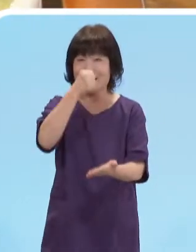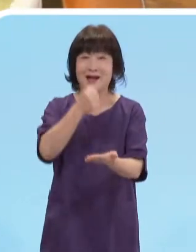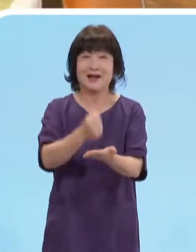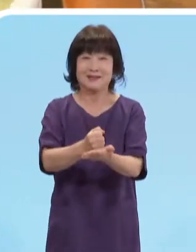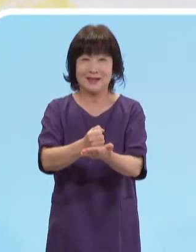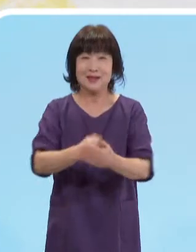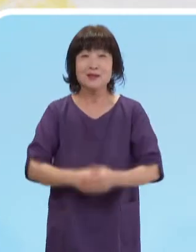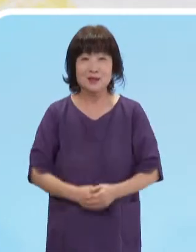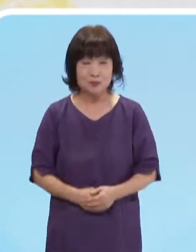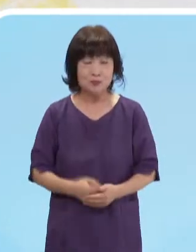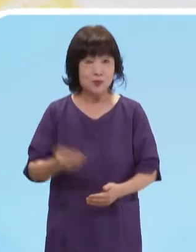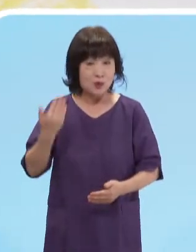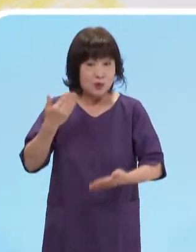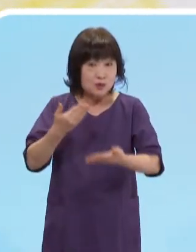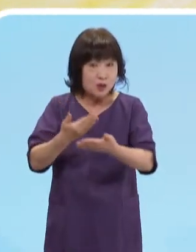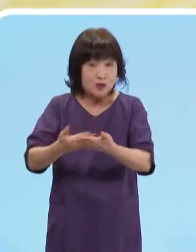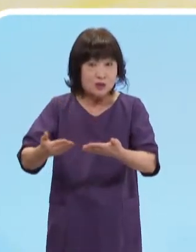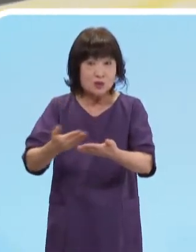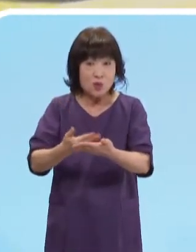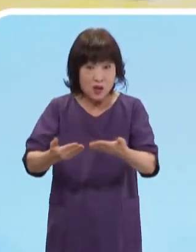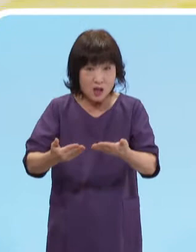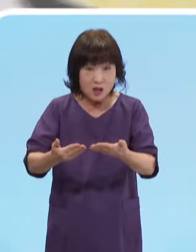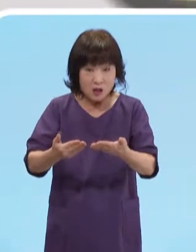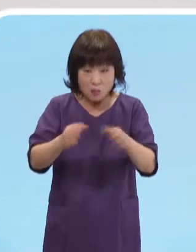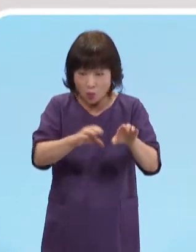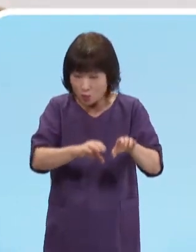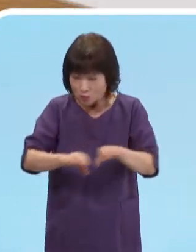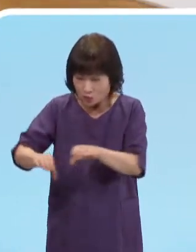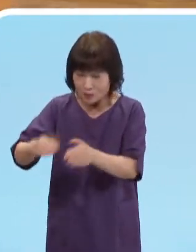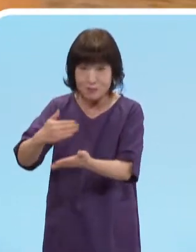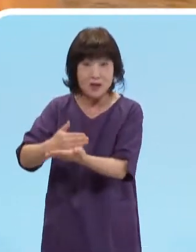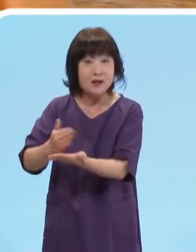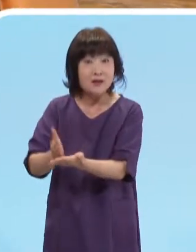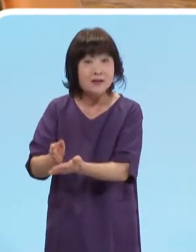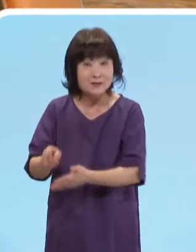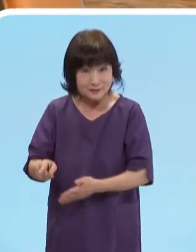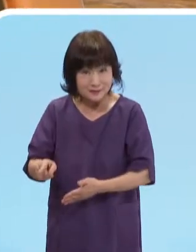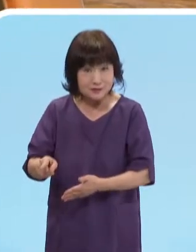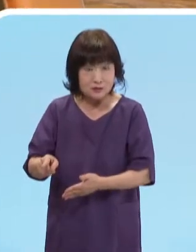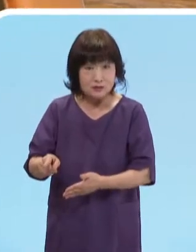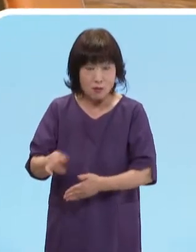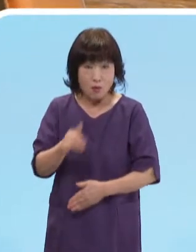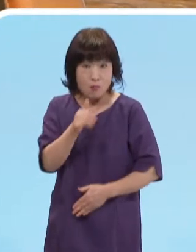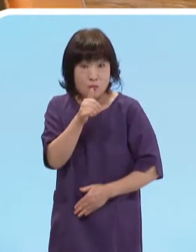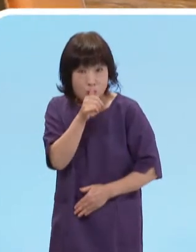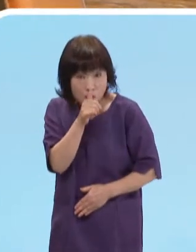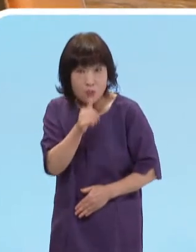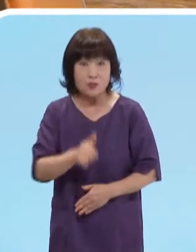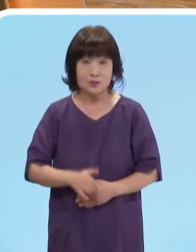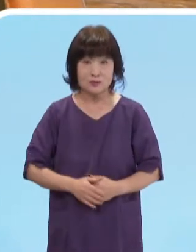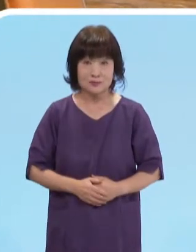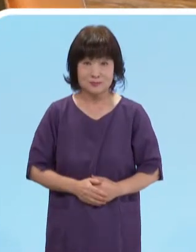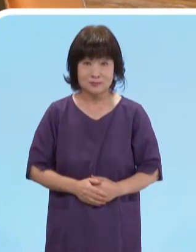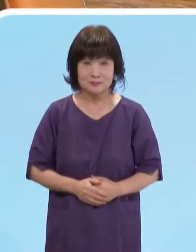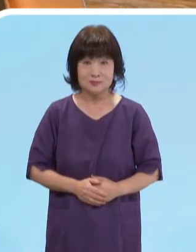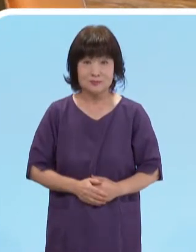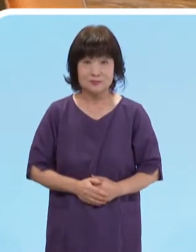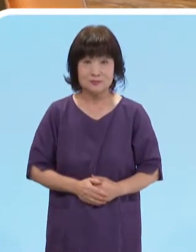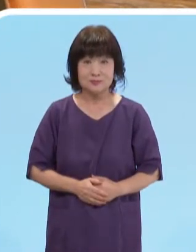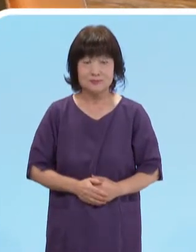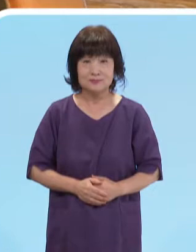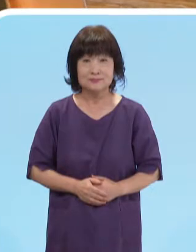。さっきのハバタンのイラストがそのままケーキに。これは一体どういう仕組みなんです